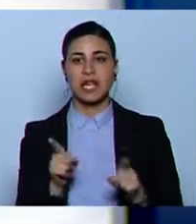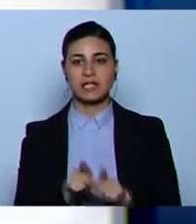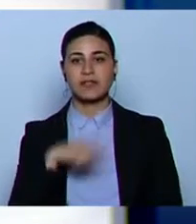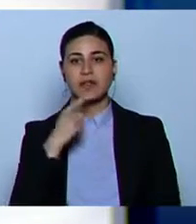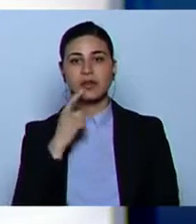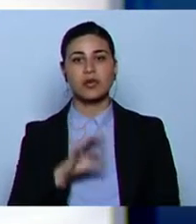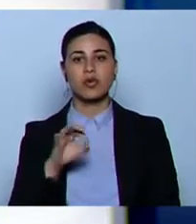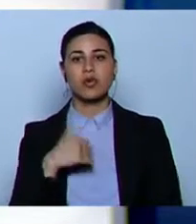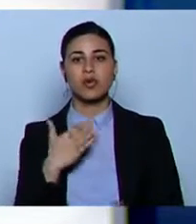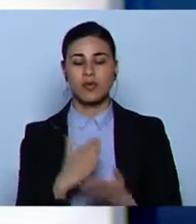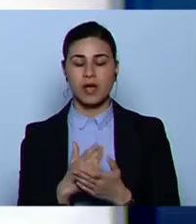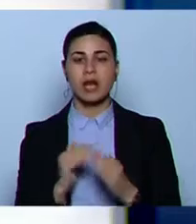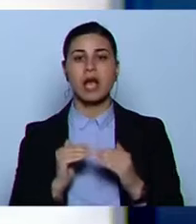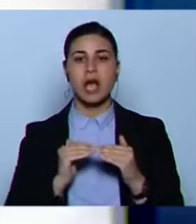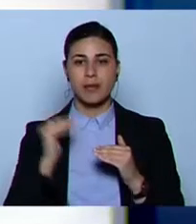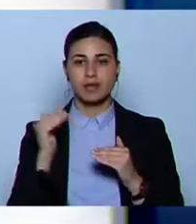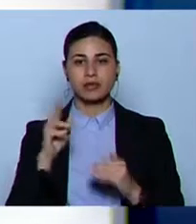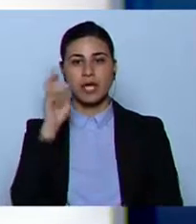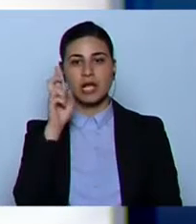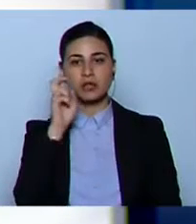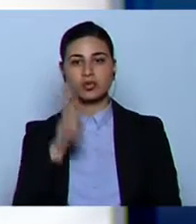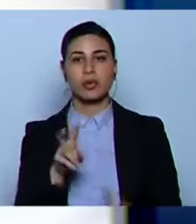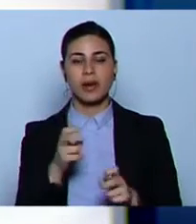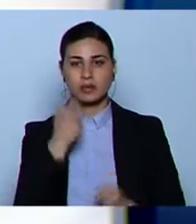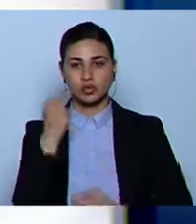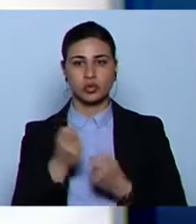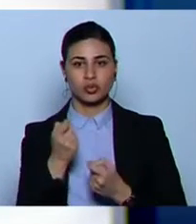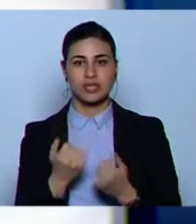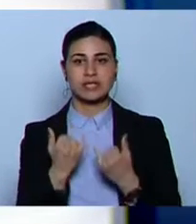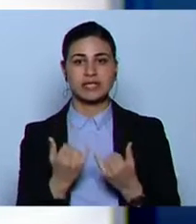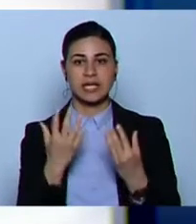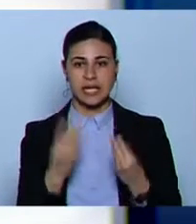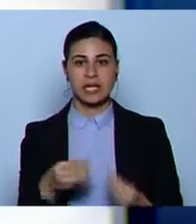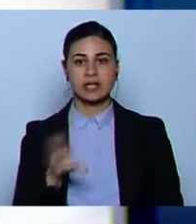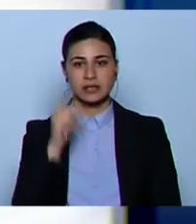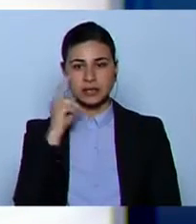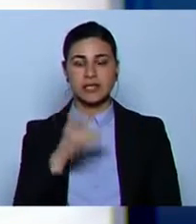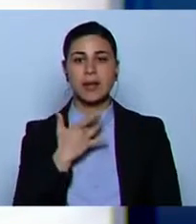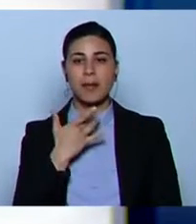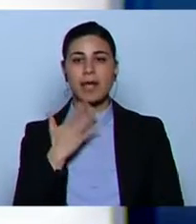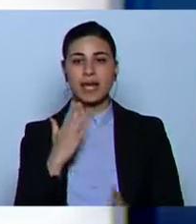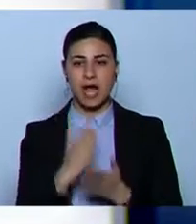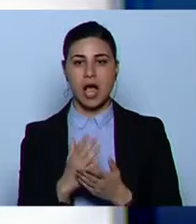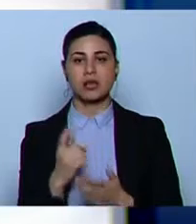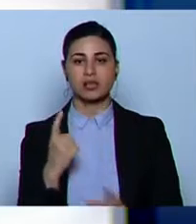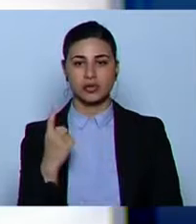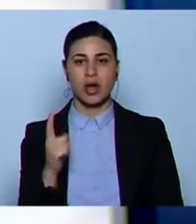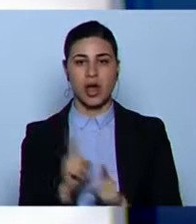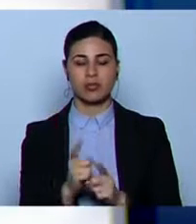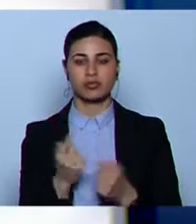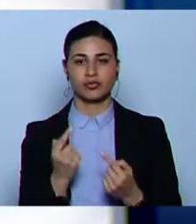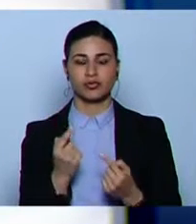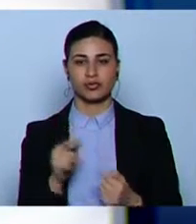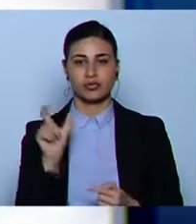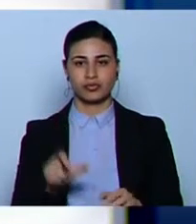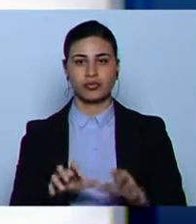საუბარია გარკვეულწილად აღმასრულებელ ხელისუფლების სტრუქტურაზეც. დღეისთვის იცით, რომ მერი არის ერთპიროვნული მმართველი აღმასრულებელი